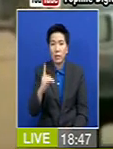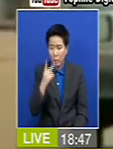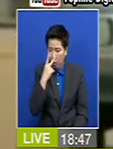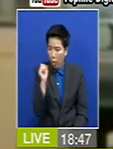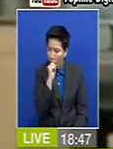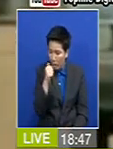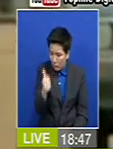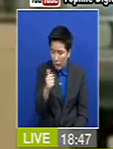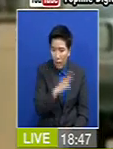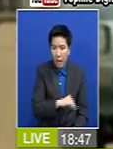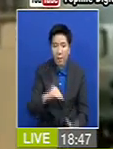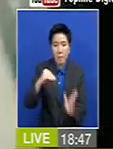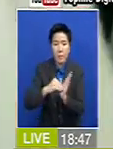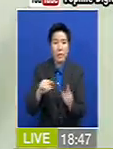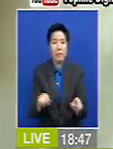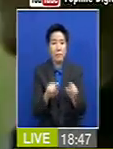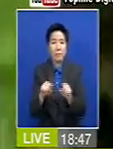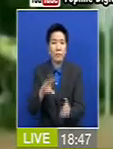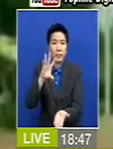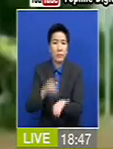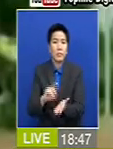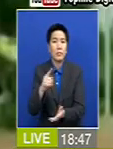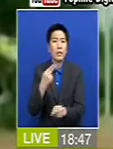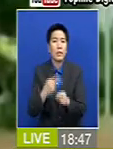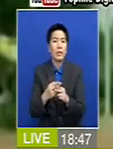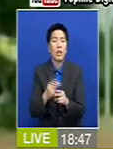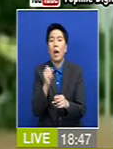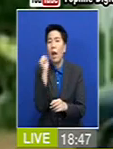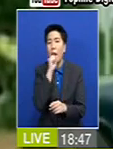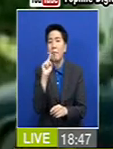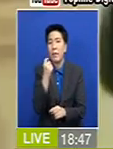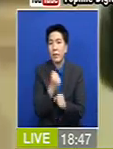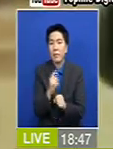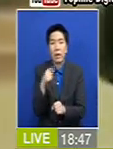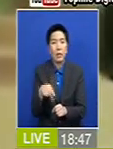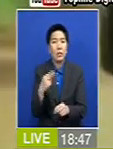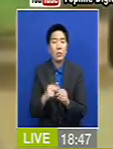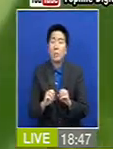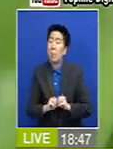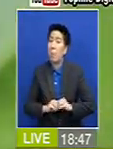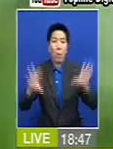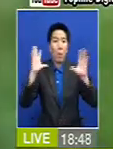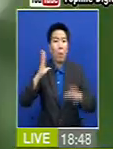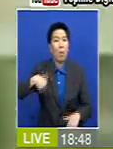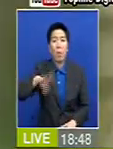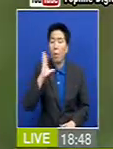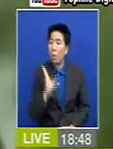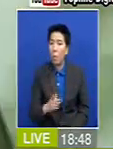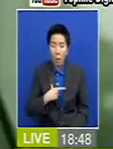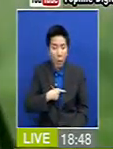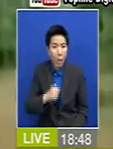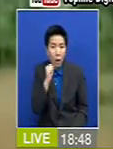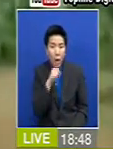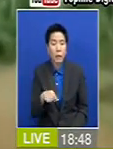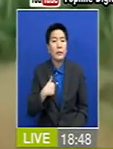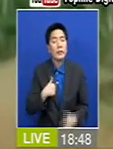องดีกว่าก็เลยนำมาบันทึกเสียงใหม่ทำอัลบั้มใหม่ในนามวงร็อกแสลงนะคะทีนี้แหละเพลงนี้โด่งดังระเบิดเถิดเทิงไปเลยก็เ